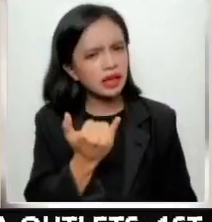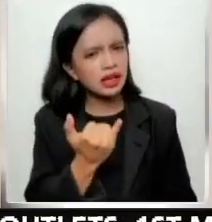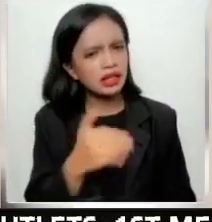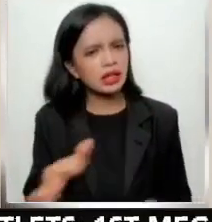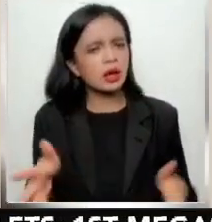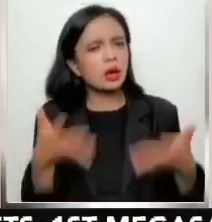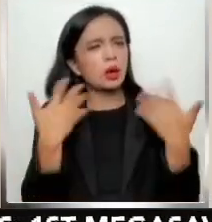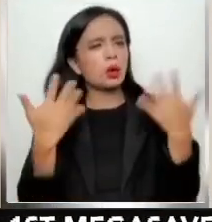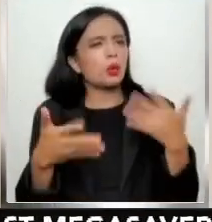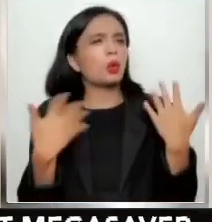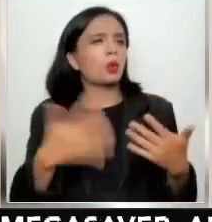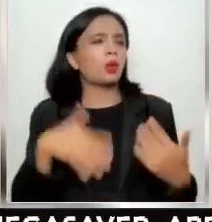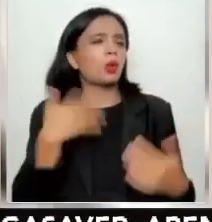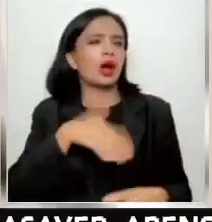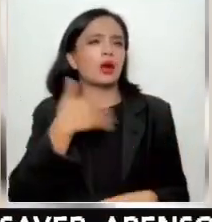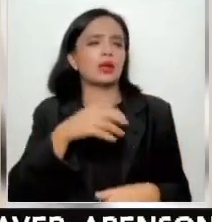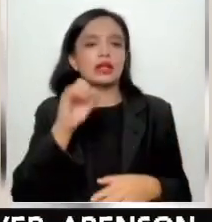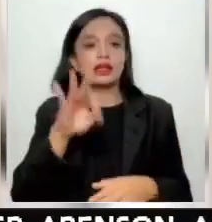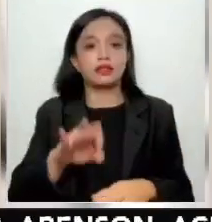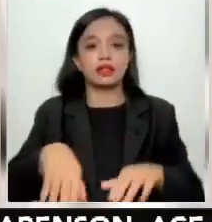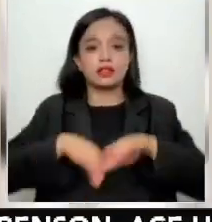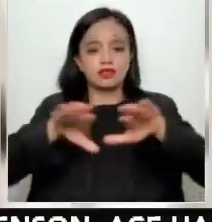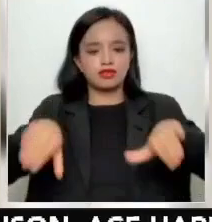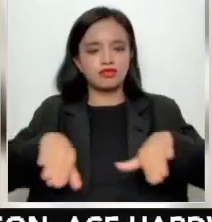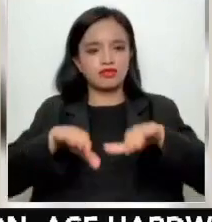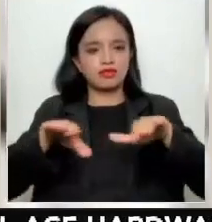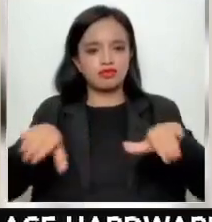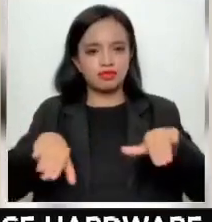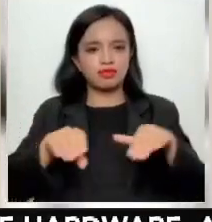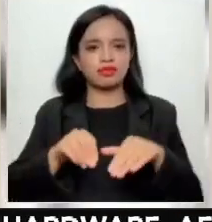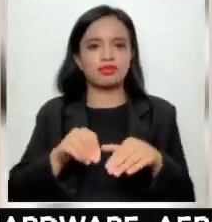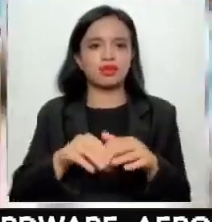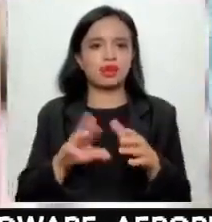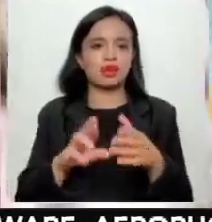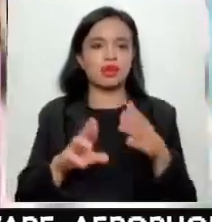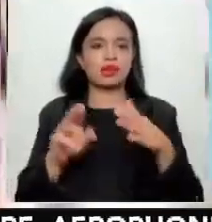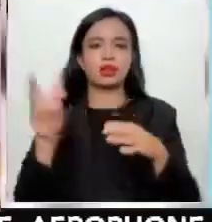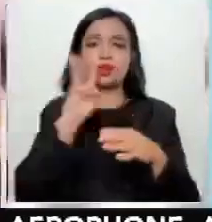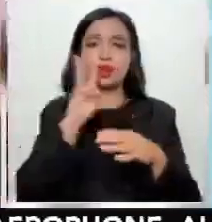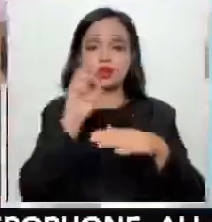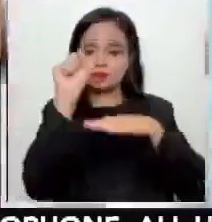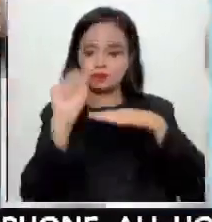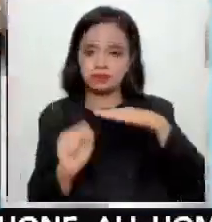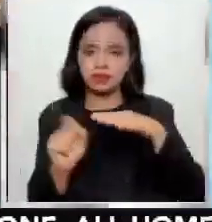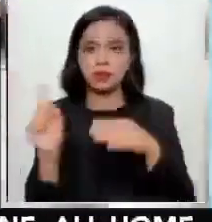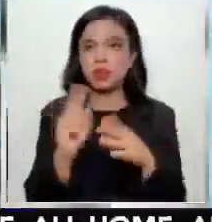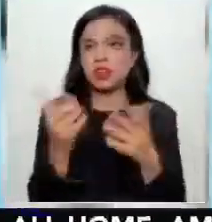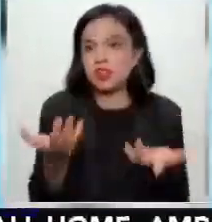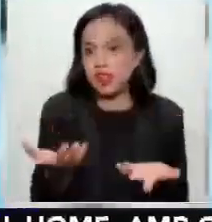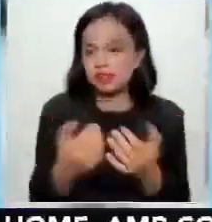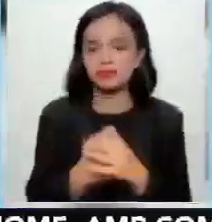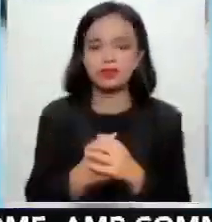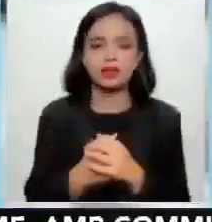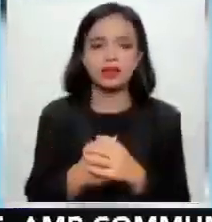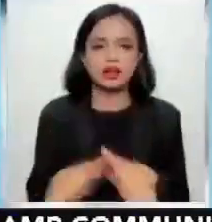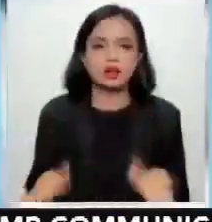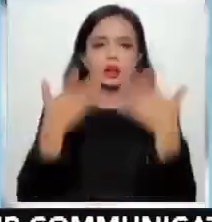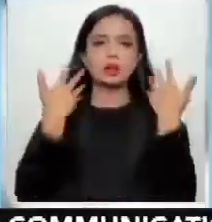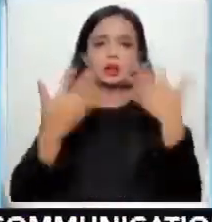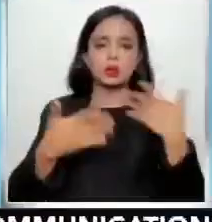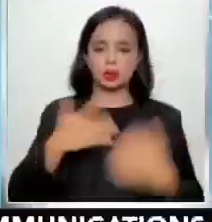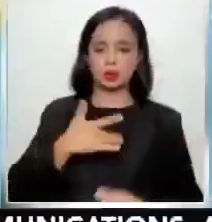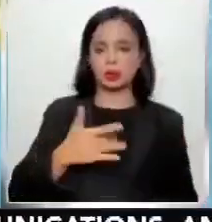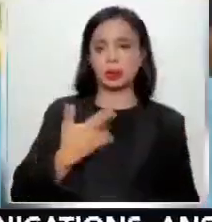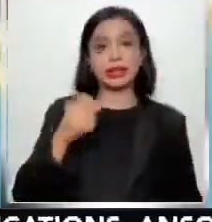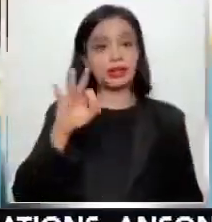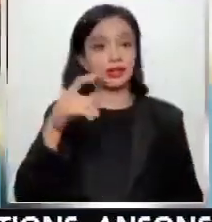kapag tayo ay nagtatampisaw o nakalublob sa tubig? Kuya Kim, ano na? Ang presko o malamig na pakiramdam kapag tayo ay lumulublob